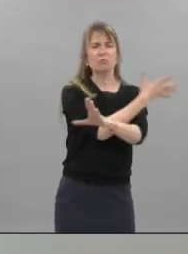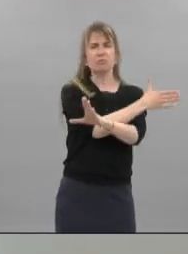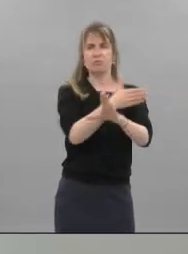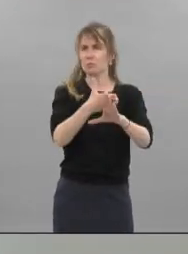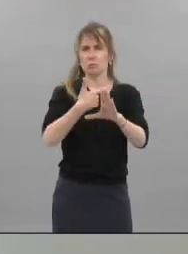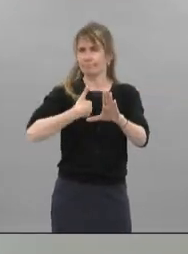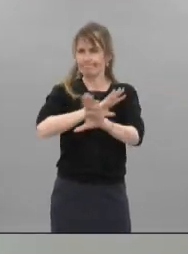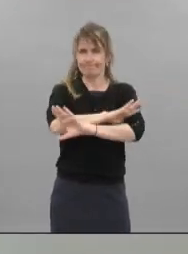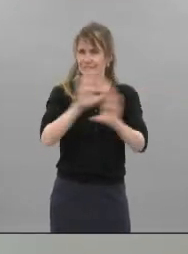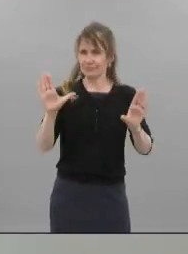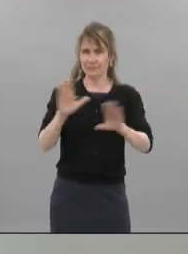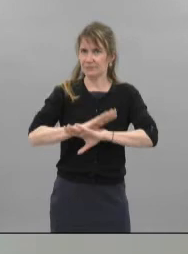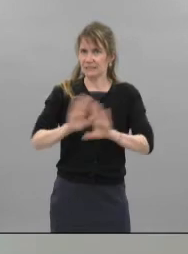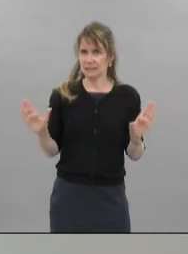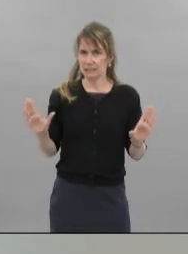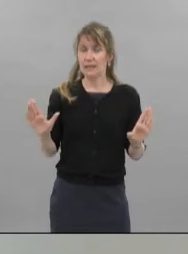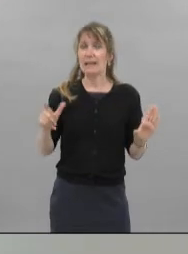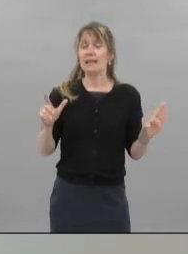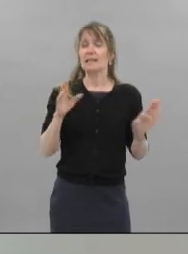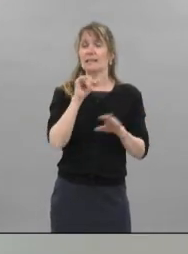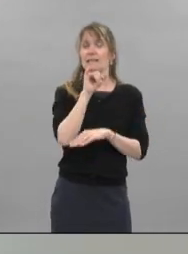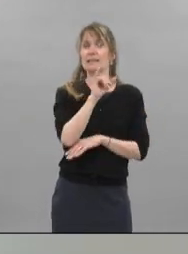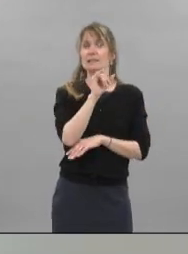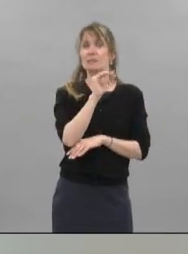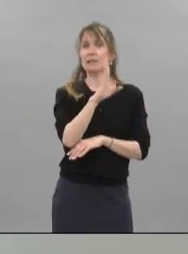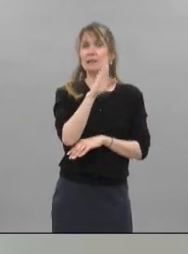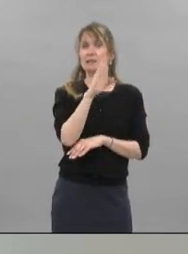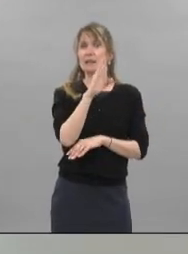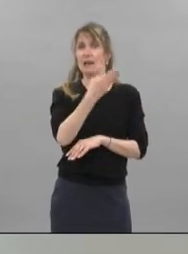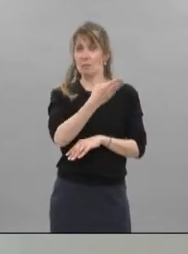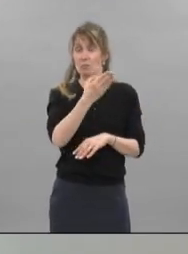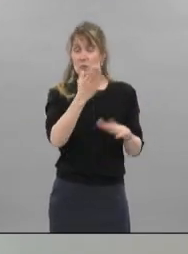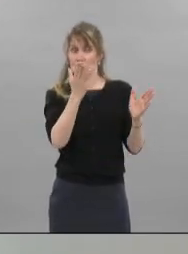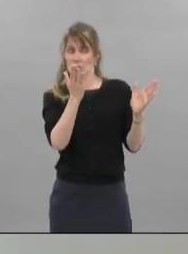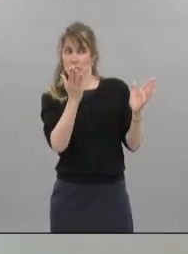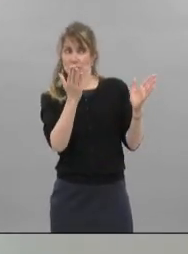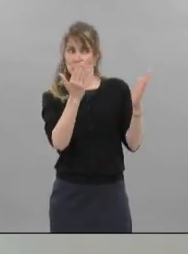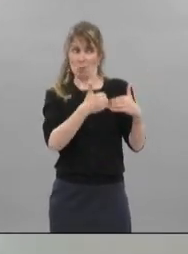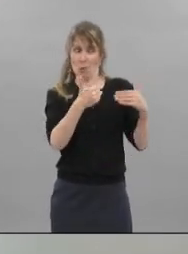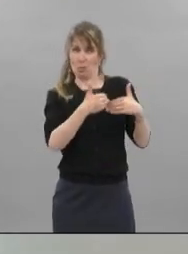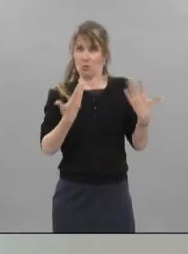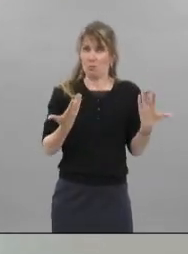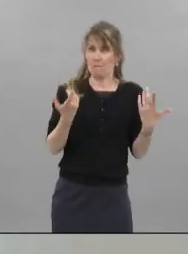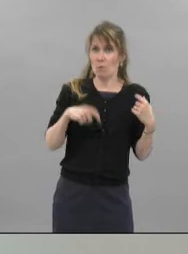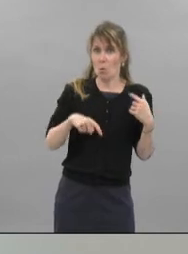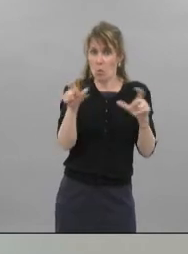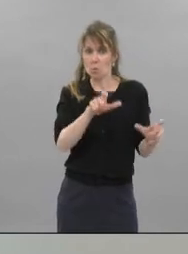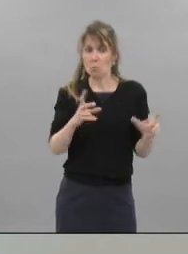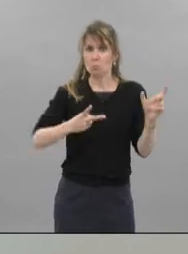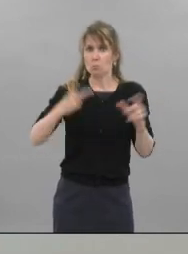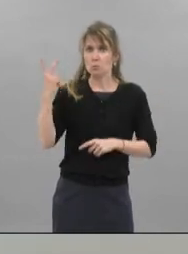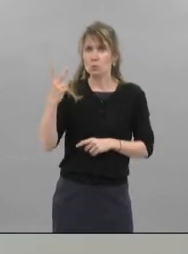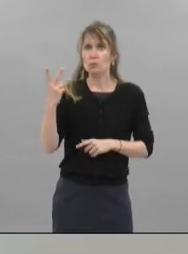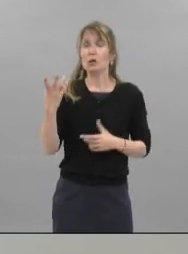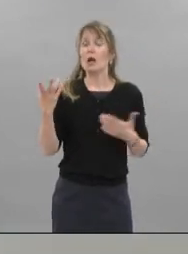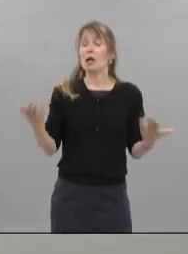elle nous demandent des comptes sur les mesures prises pour sécuriser ces sites. D'après les données officielles, les bases de données officielles, nous